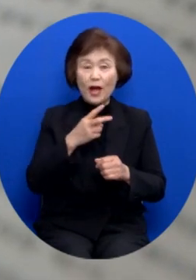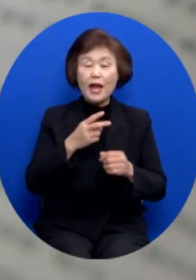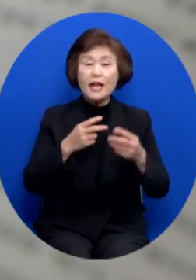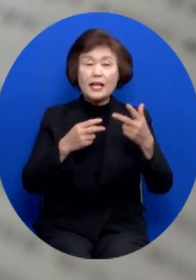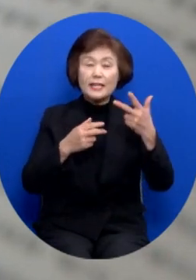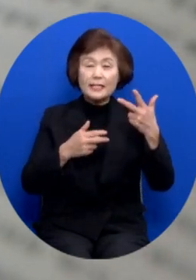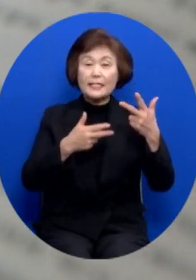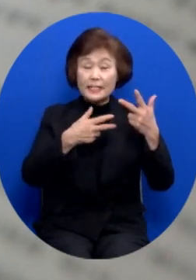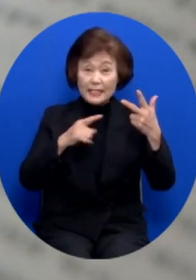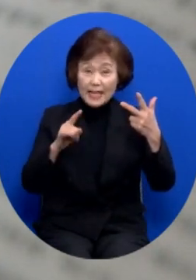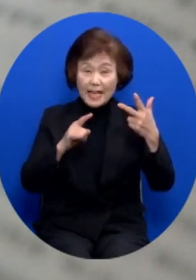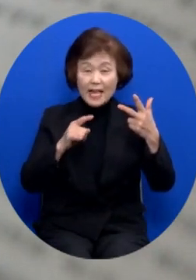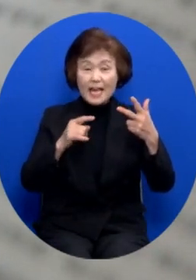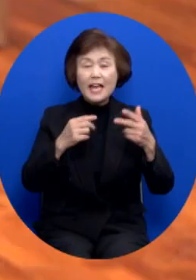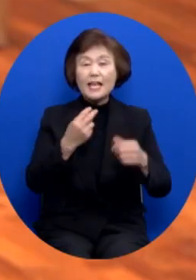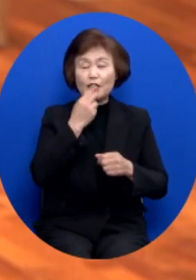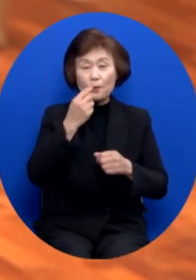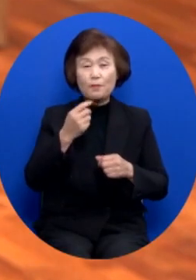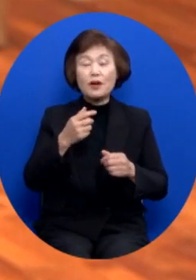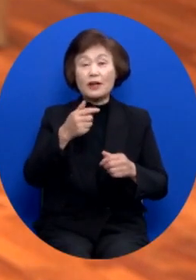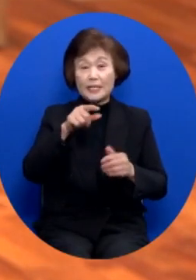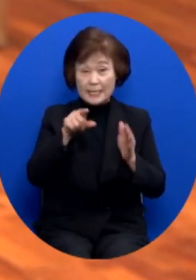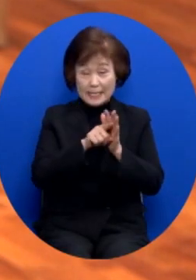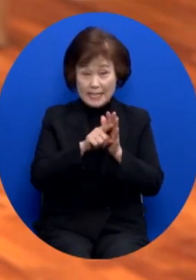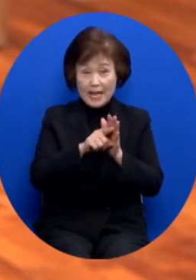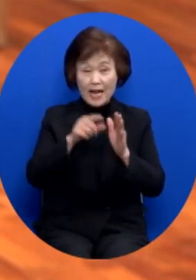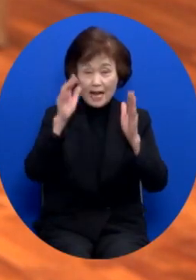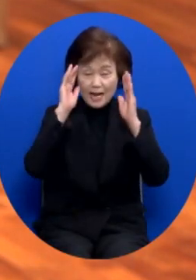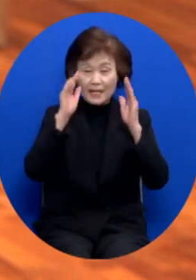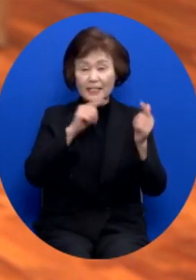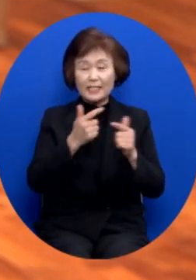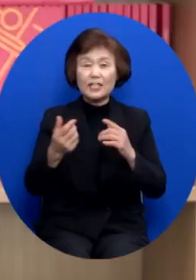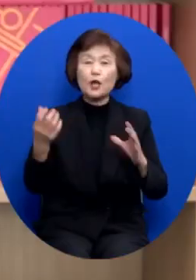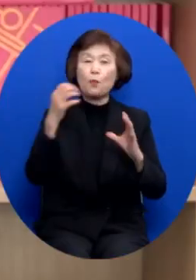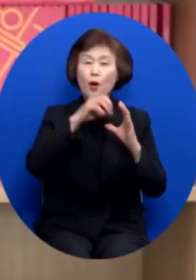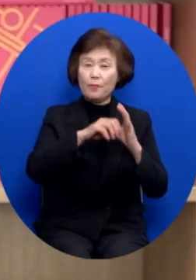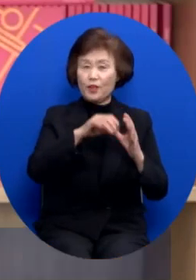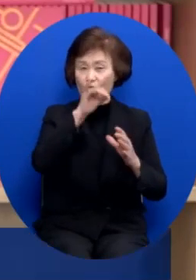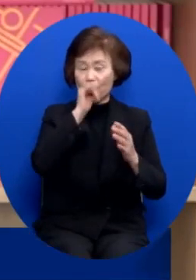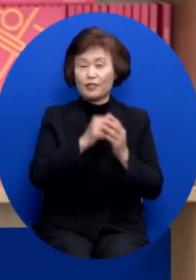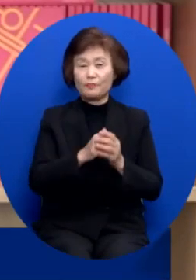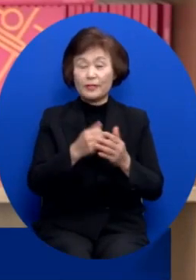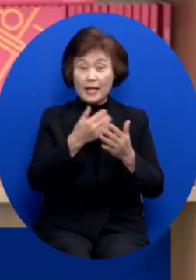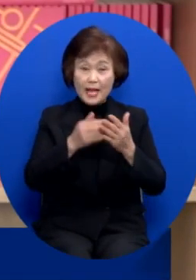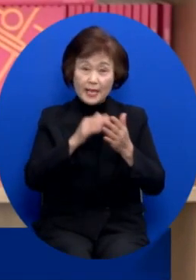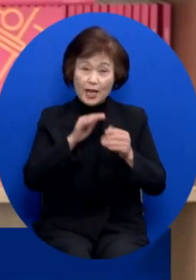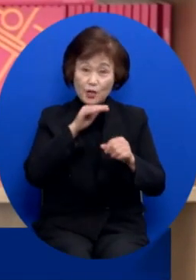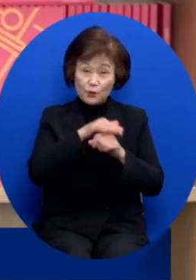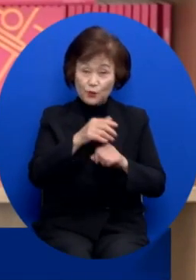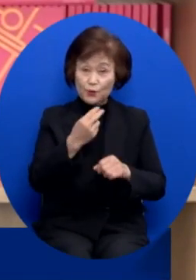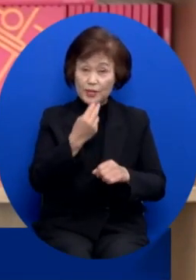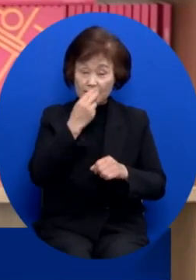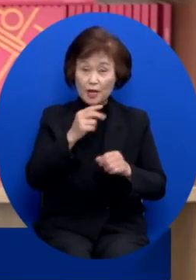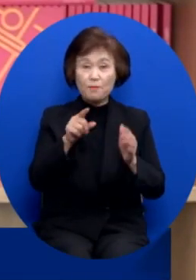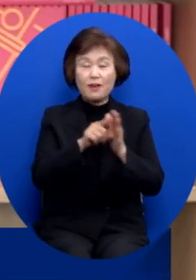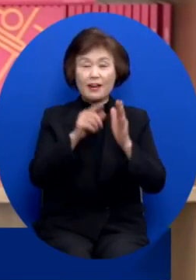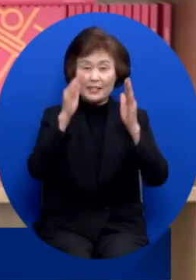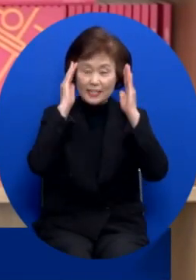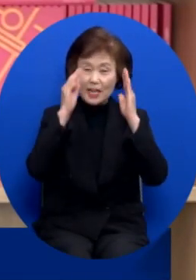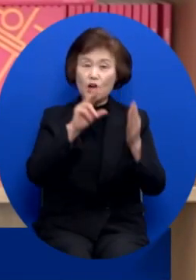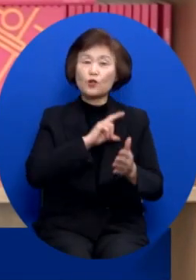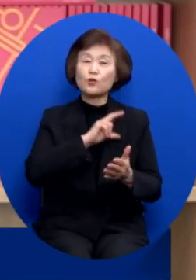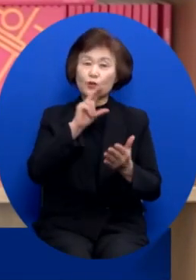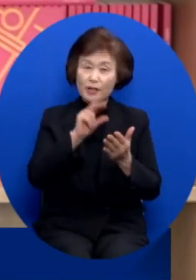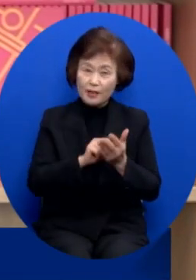실천운동이 내용에 녹아 있어 교단 정체성 확립에도 도움이 될 예정입니다 개혁주의 생명 신학을 주제로 해서 우리가